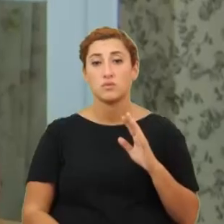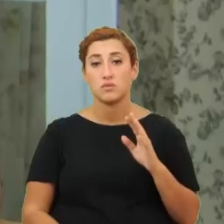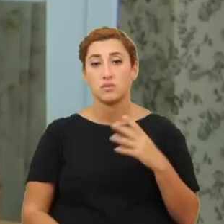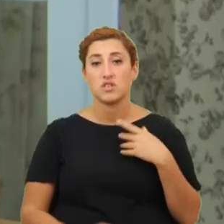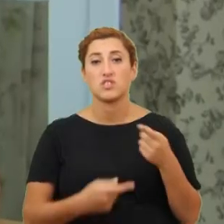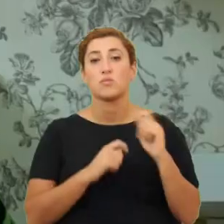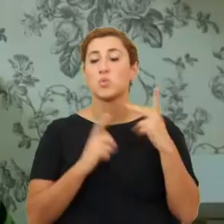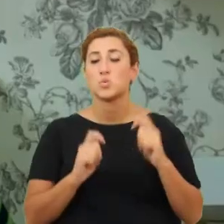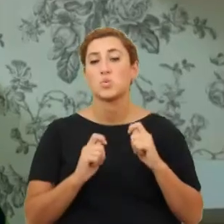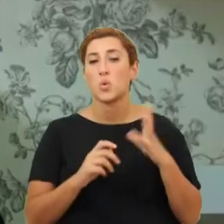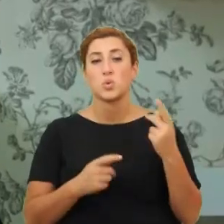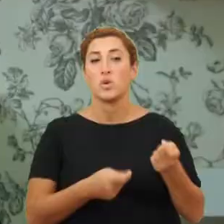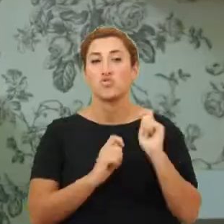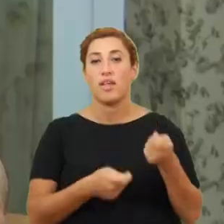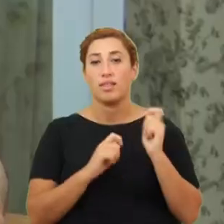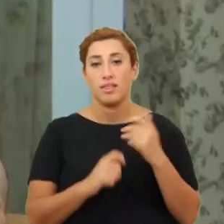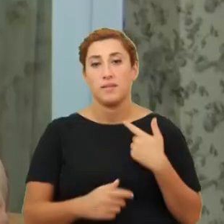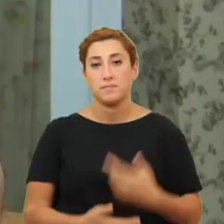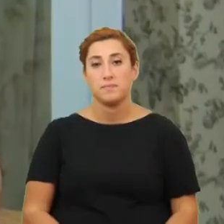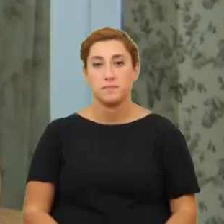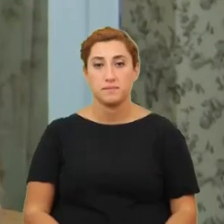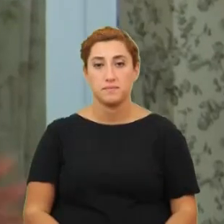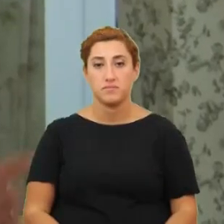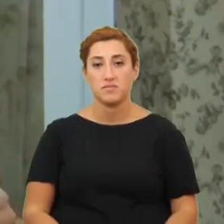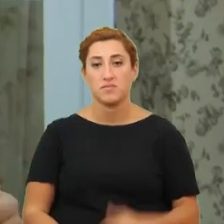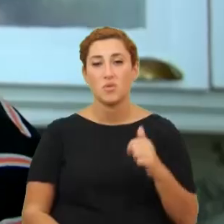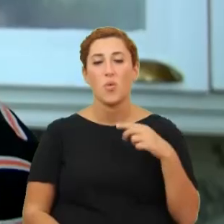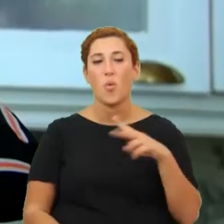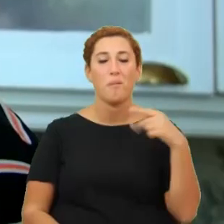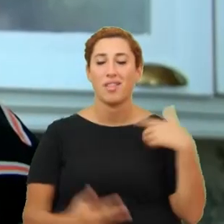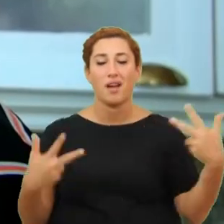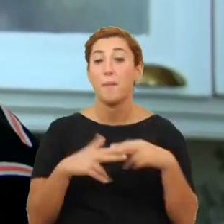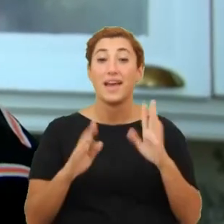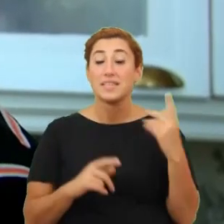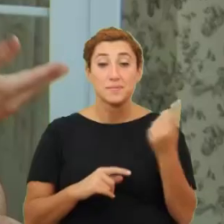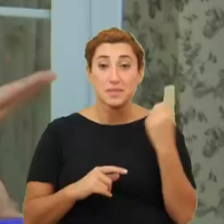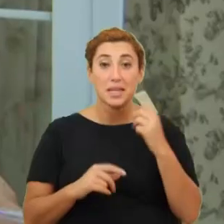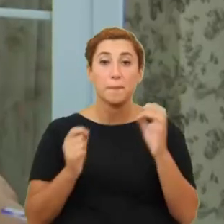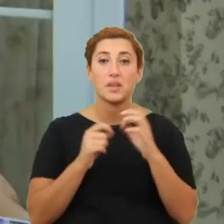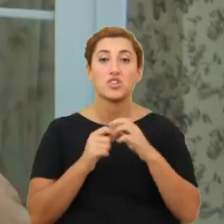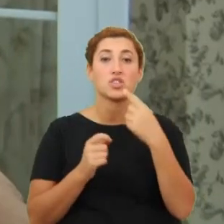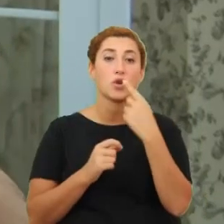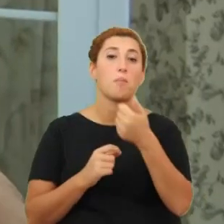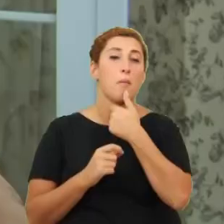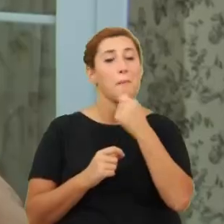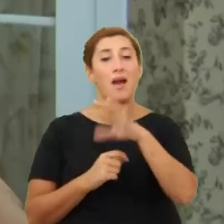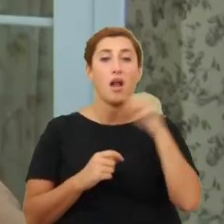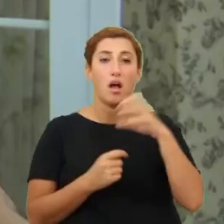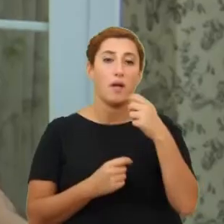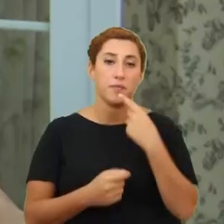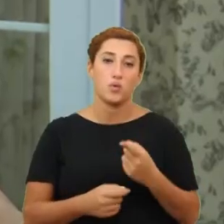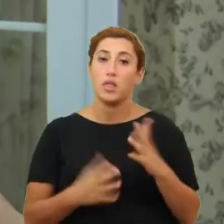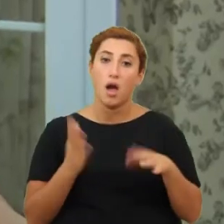Artık çekmem çok zor ya. Çok çektim. Of, artık bu yol bana kapalı ya. Hayır, bir de Biricik de tutturmuş babamdan iste diyor